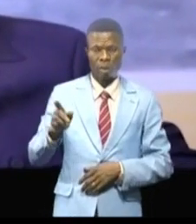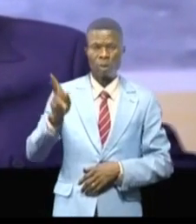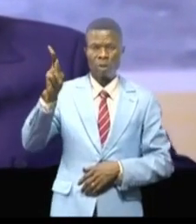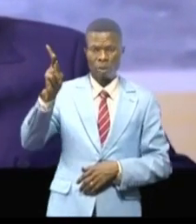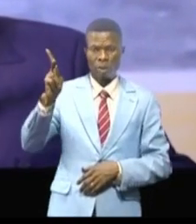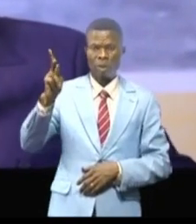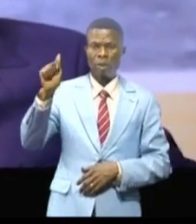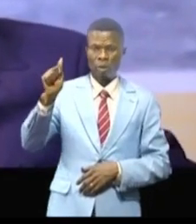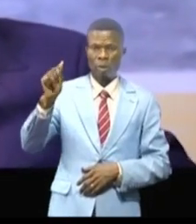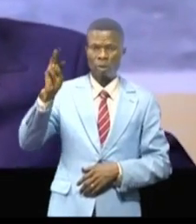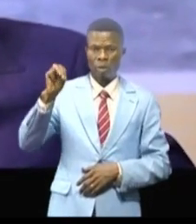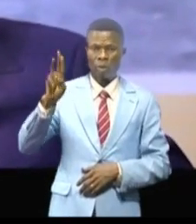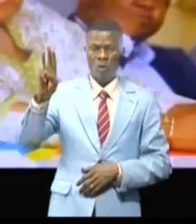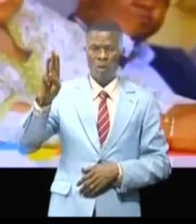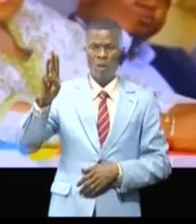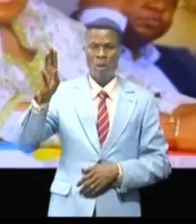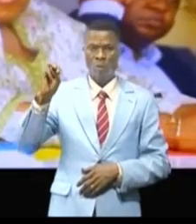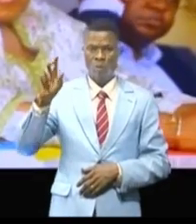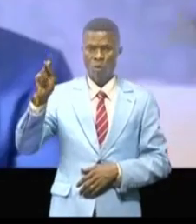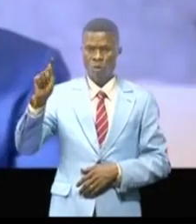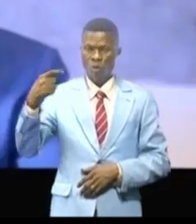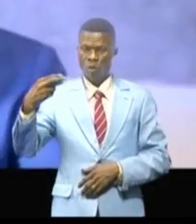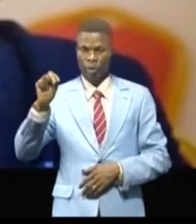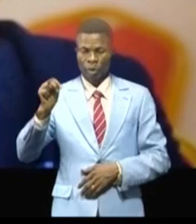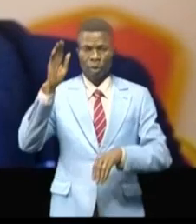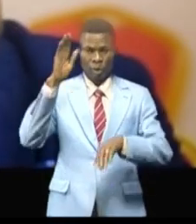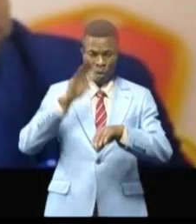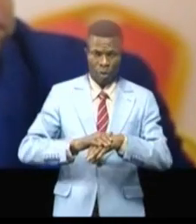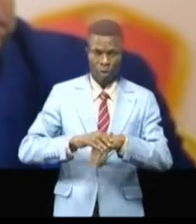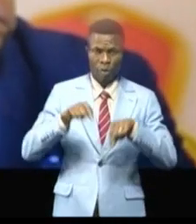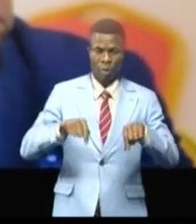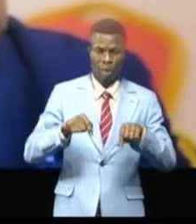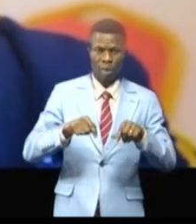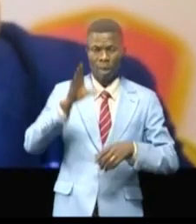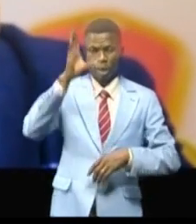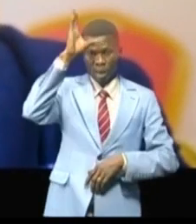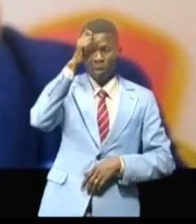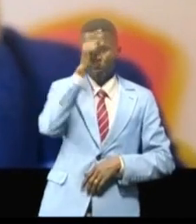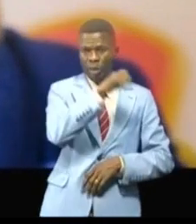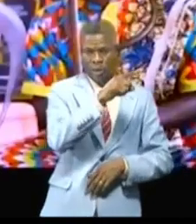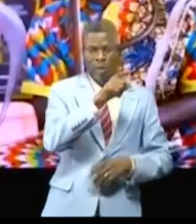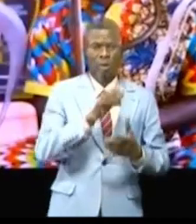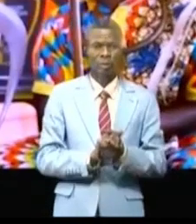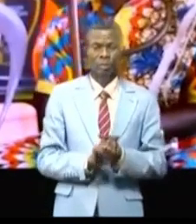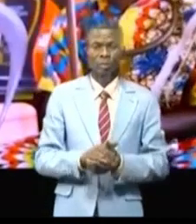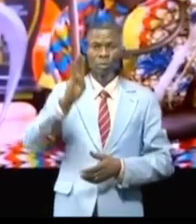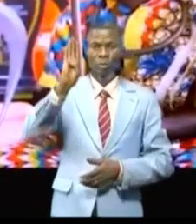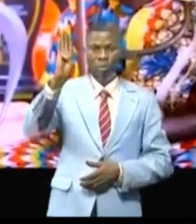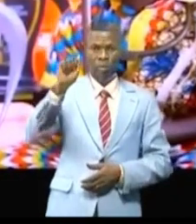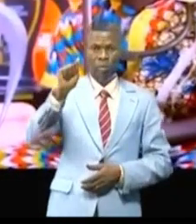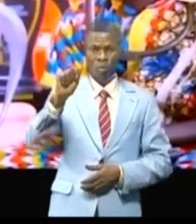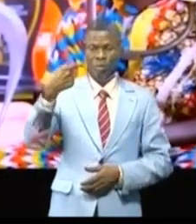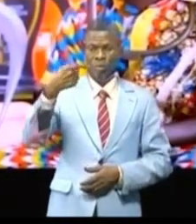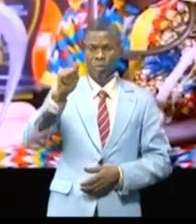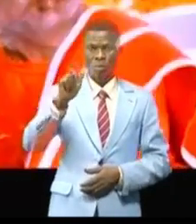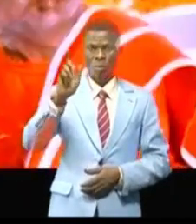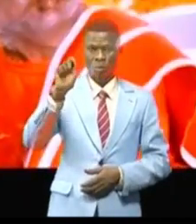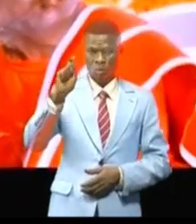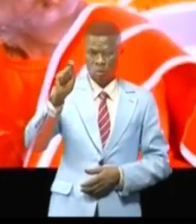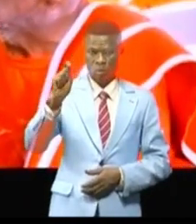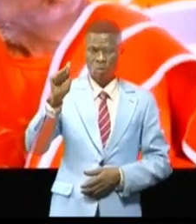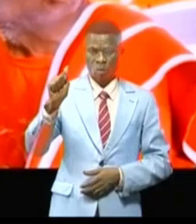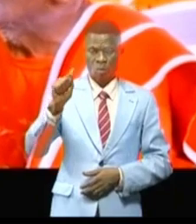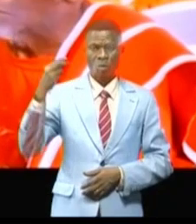semble atteindre gratuitement les territoires de Bagata dans les Kwilu. Les notables de Bagata, député national